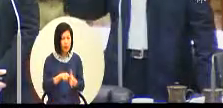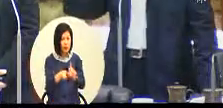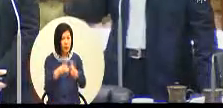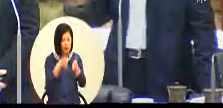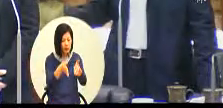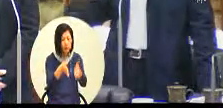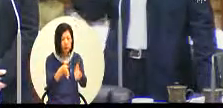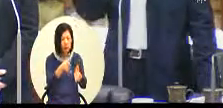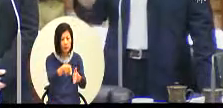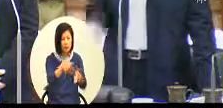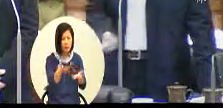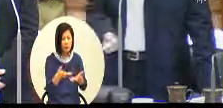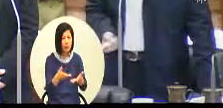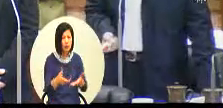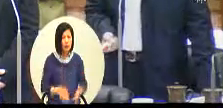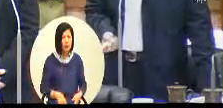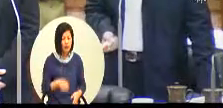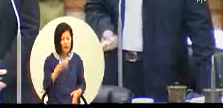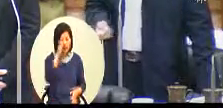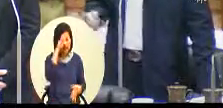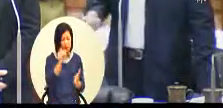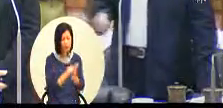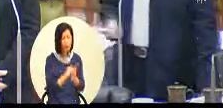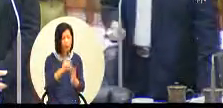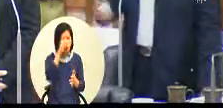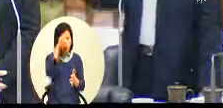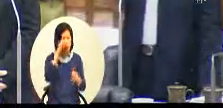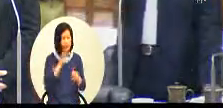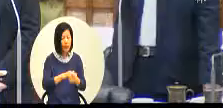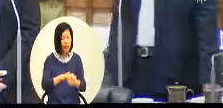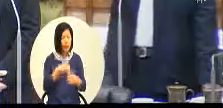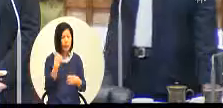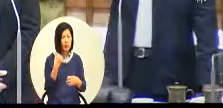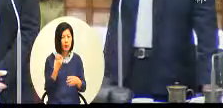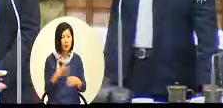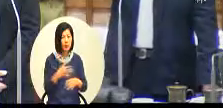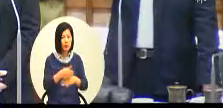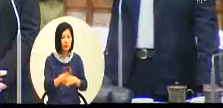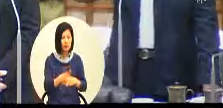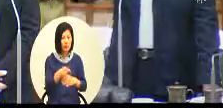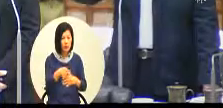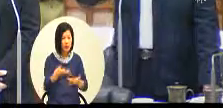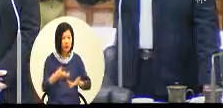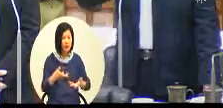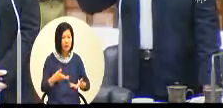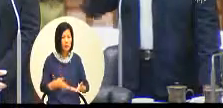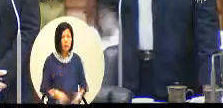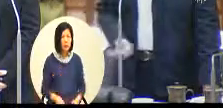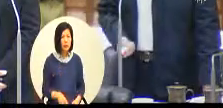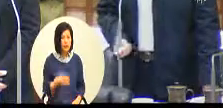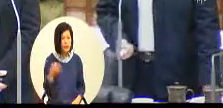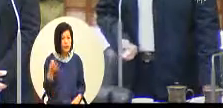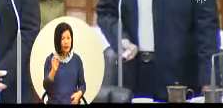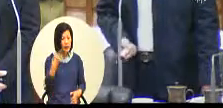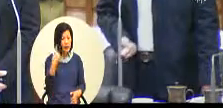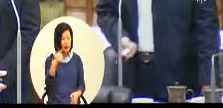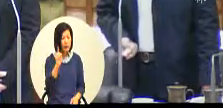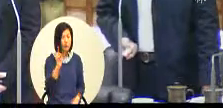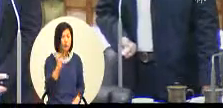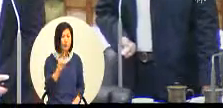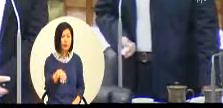尤其又看到了我们黄埔新村，黄埔新村这个副市长，我们的经费从哪里来？